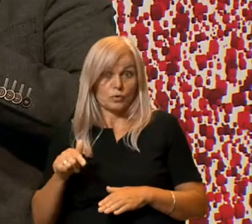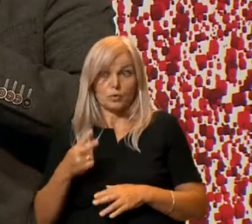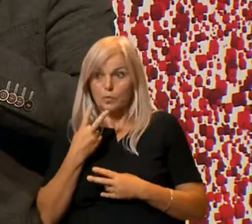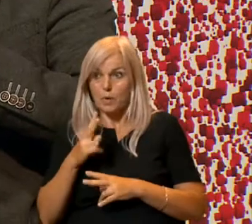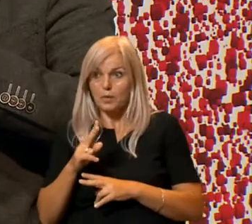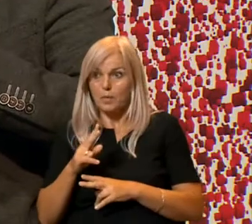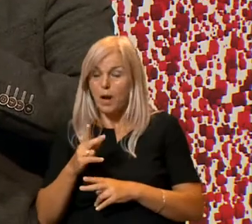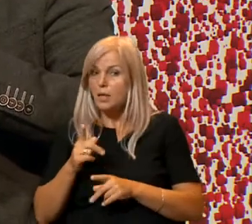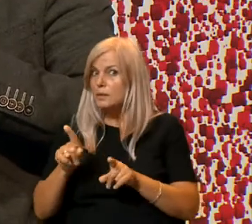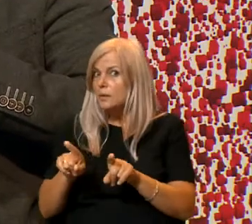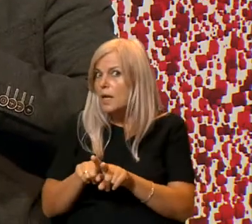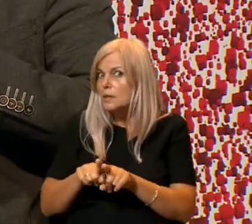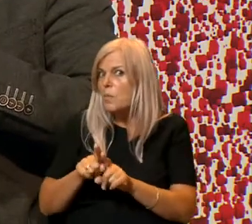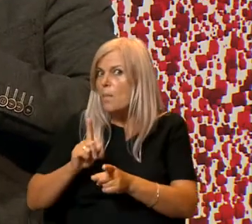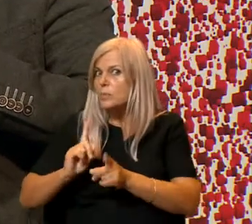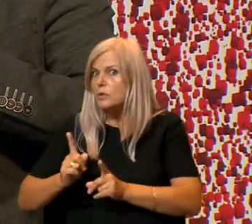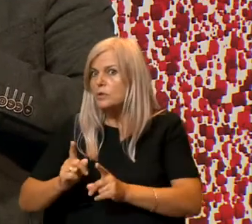znaczne przyspieszenie